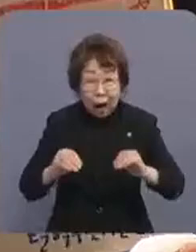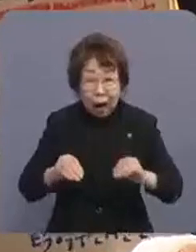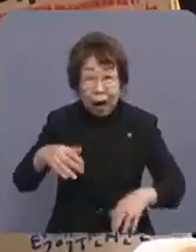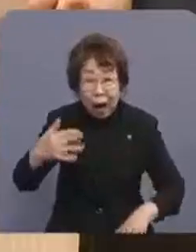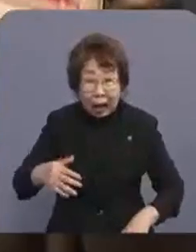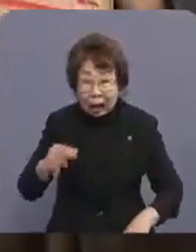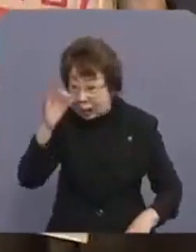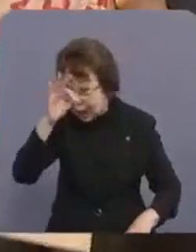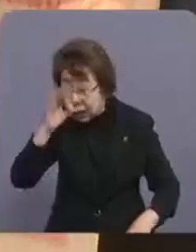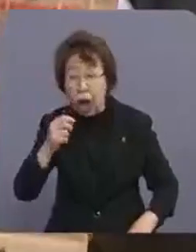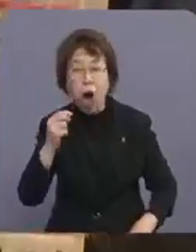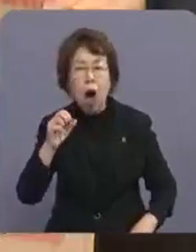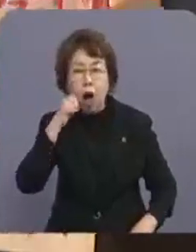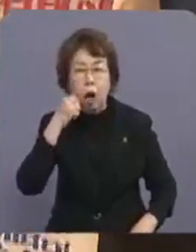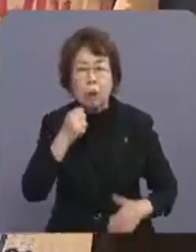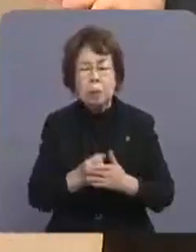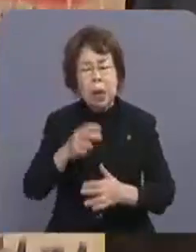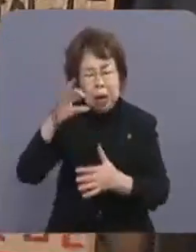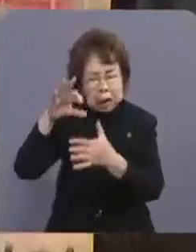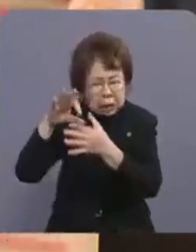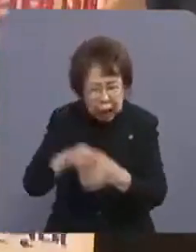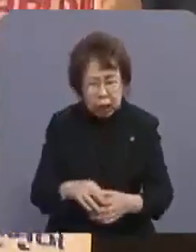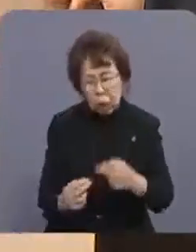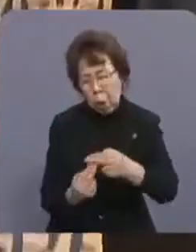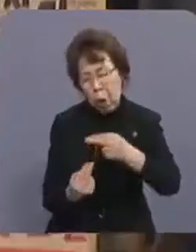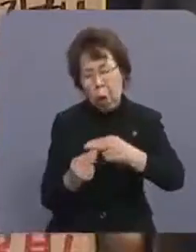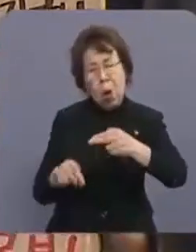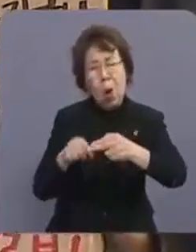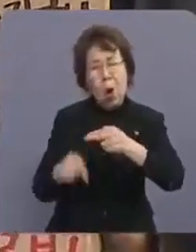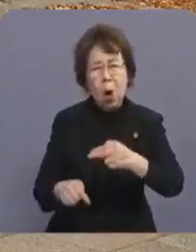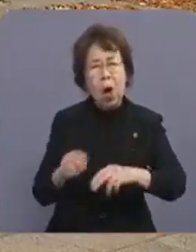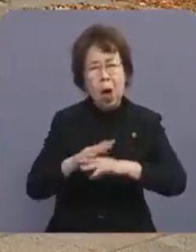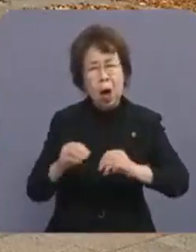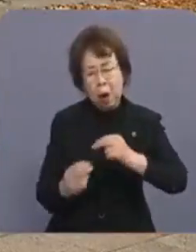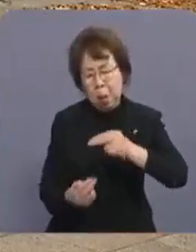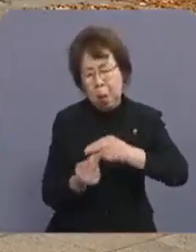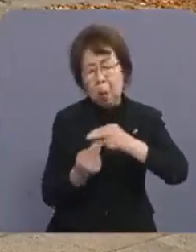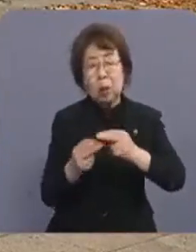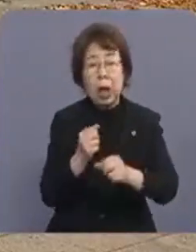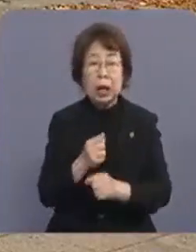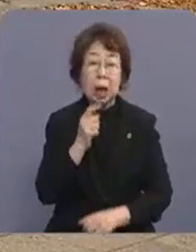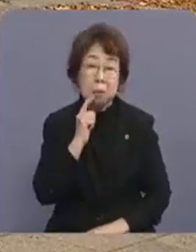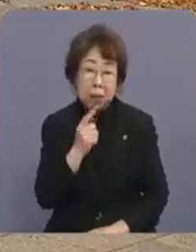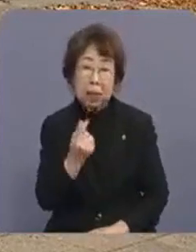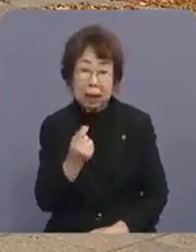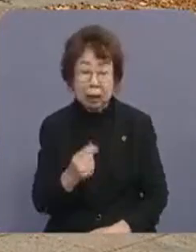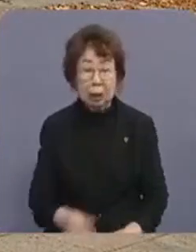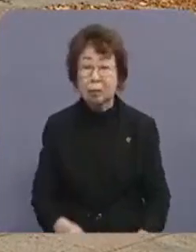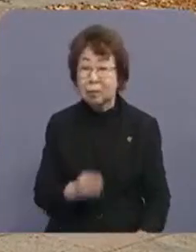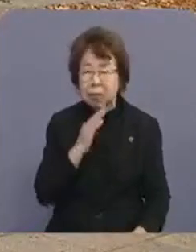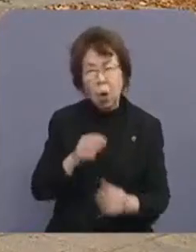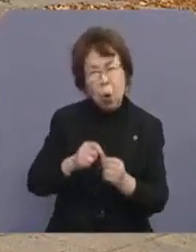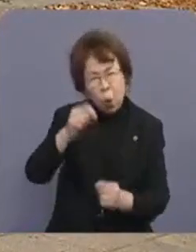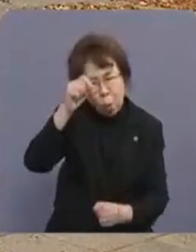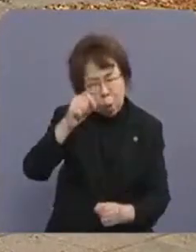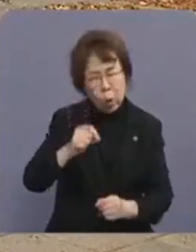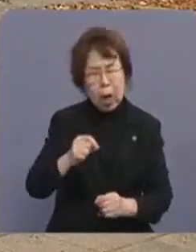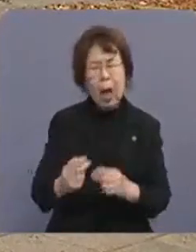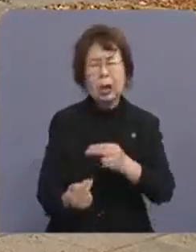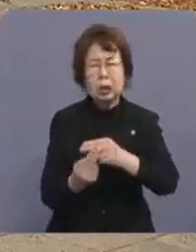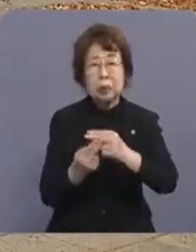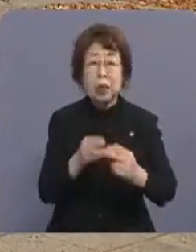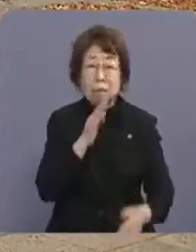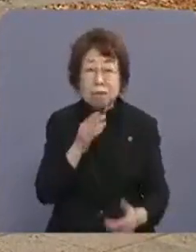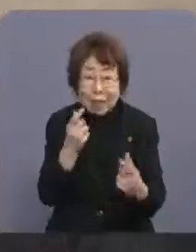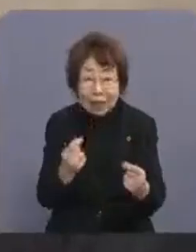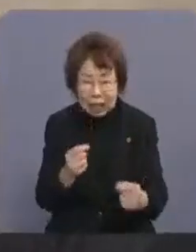곳을 찾기 어려우니까 결국 계속 원전 부지 안에 폐기물을 보존할 수밖에 없는 상 그래서 사실상 연구 처분장이 될 가능성이 크다라고